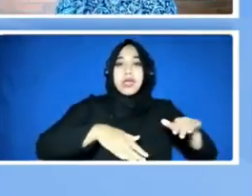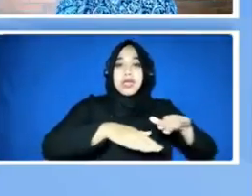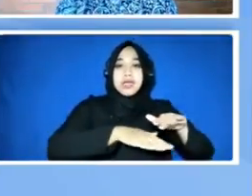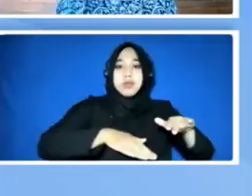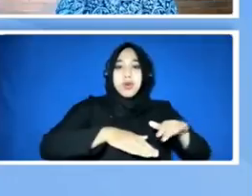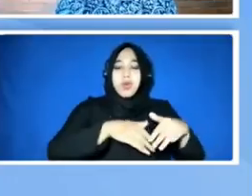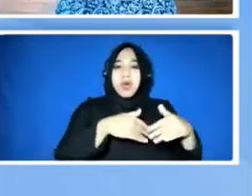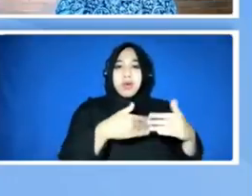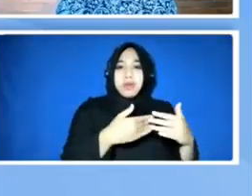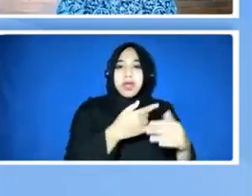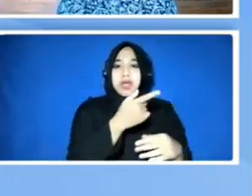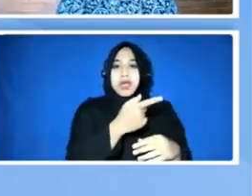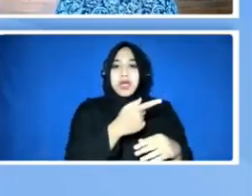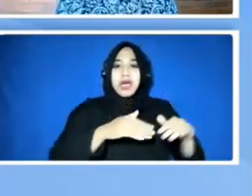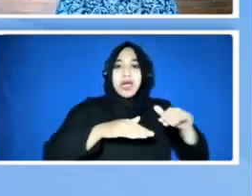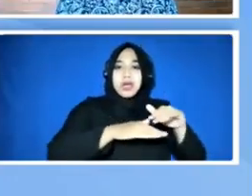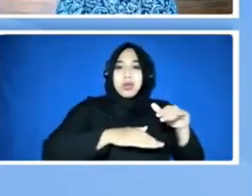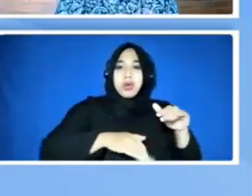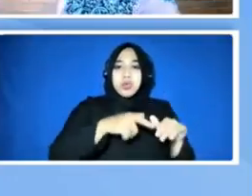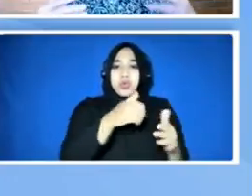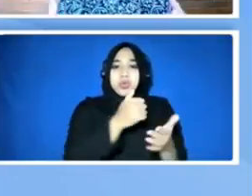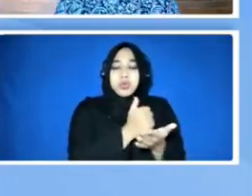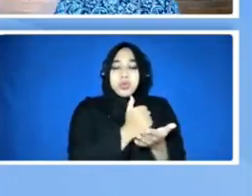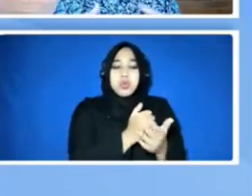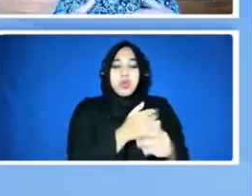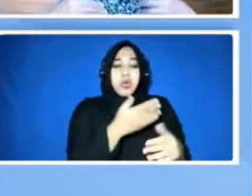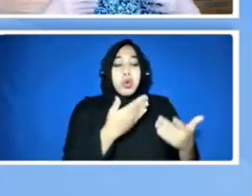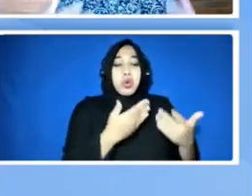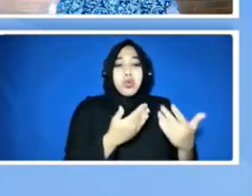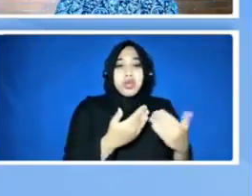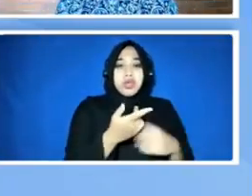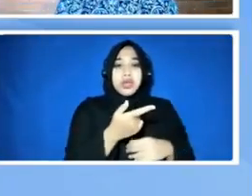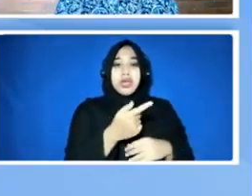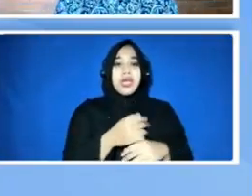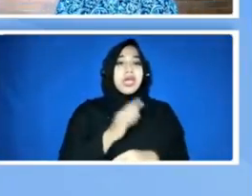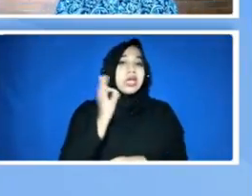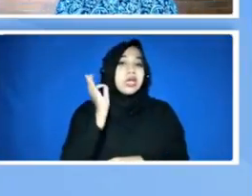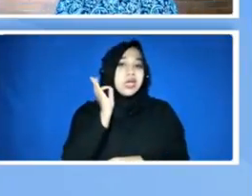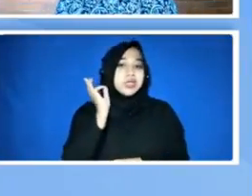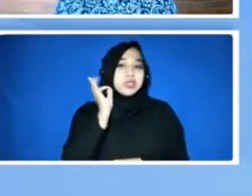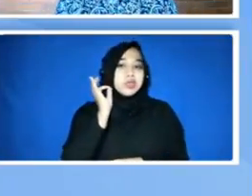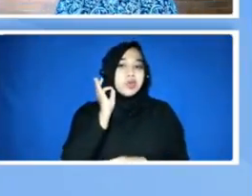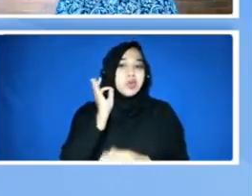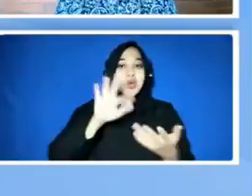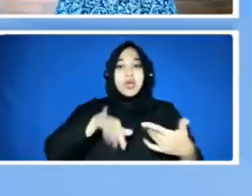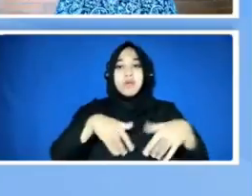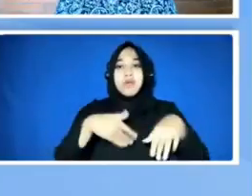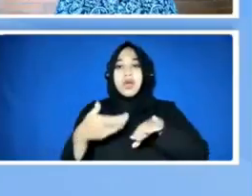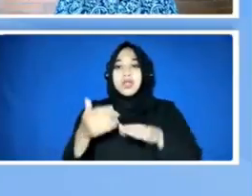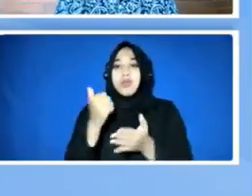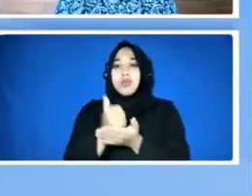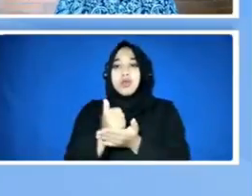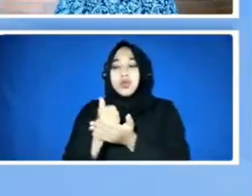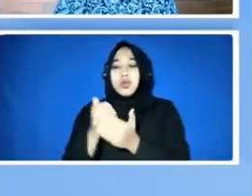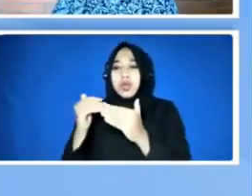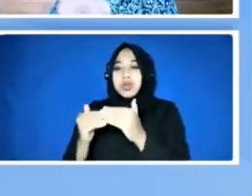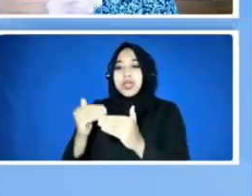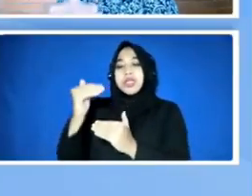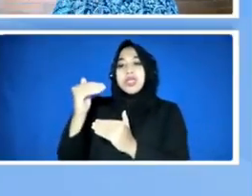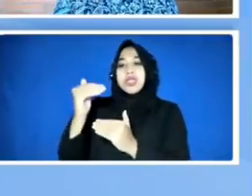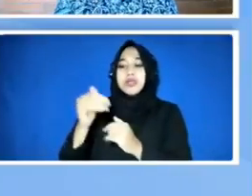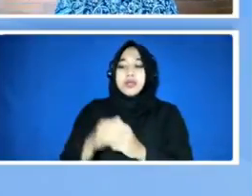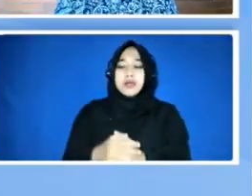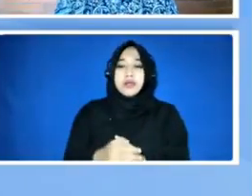dia agak ke bawah, maka kemungkinan risiko kematian itu akan sangat tinggi. Nah,